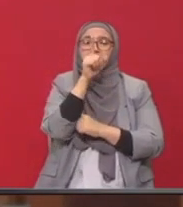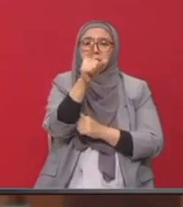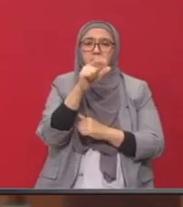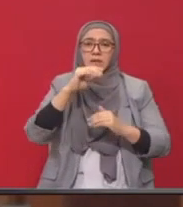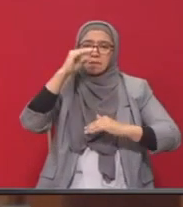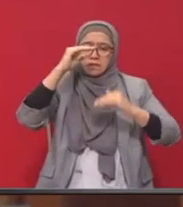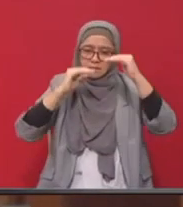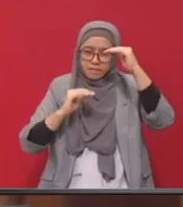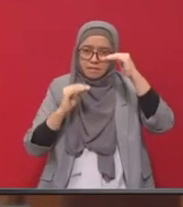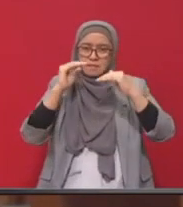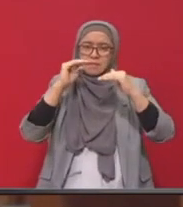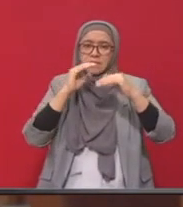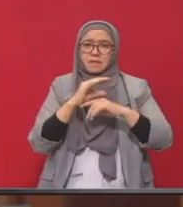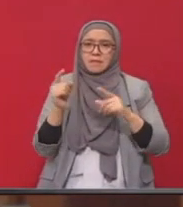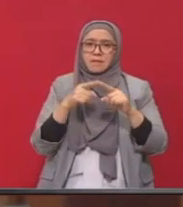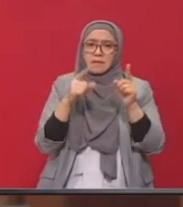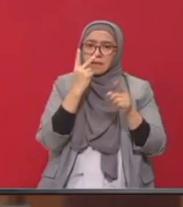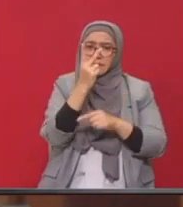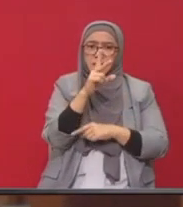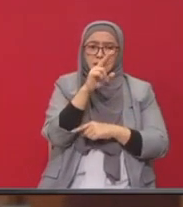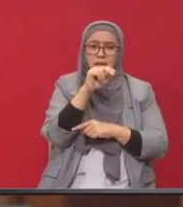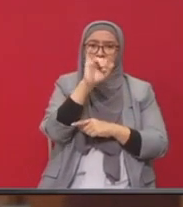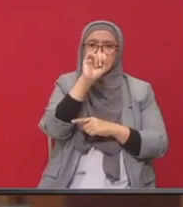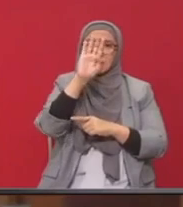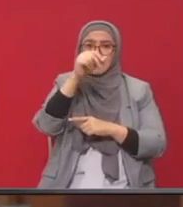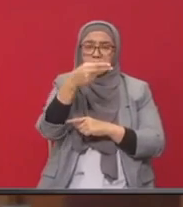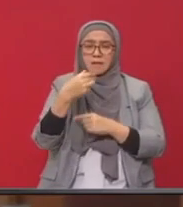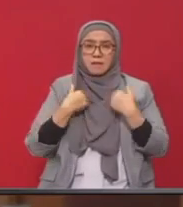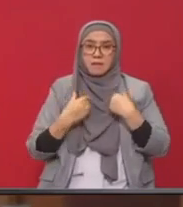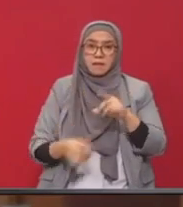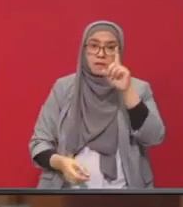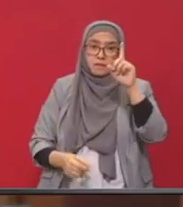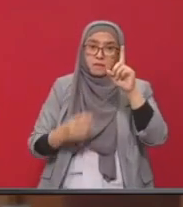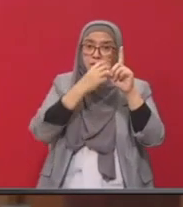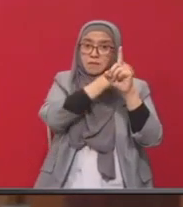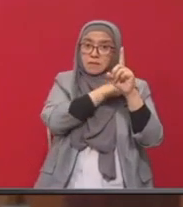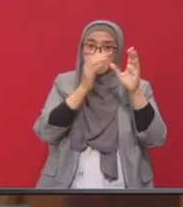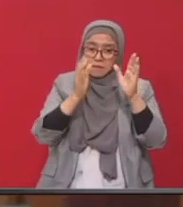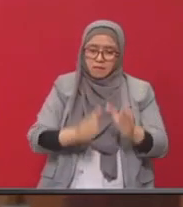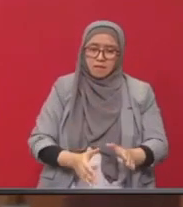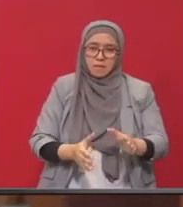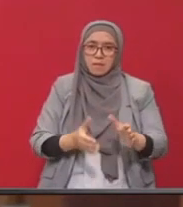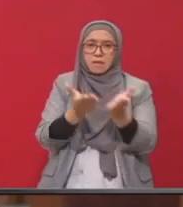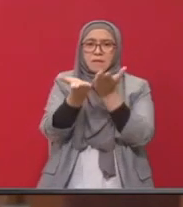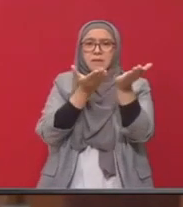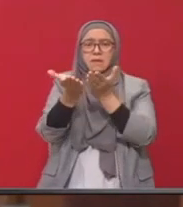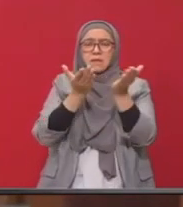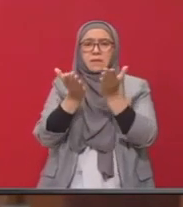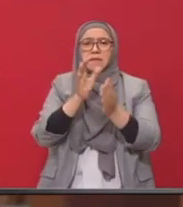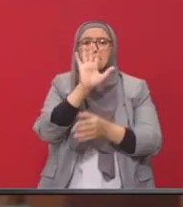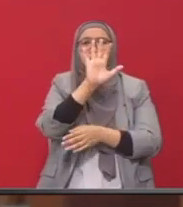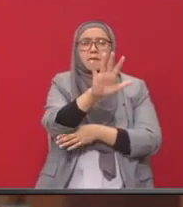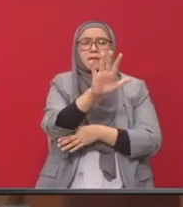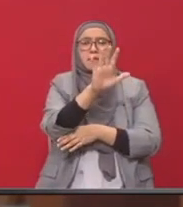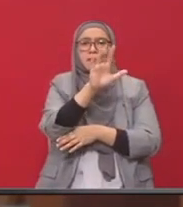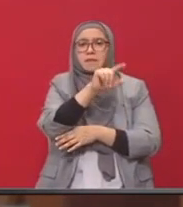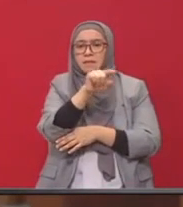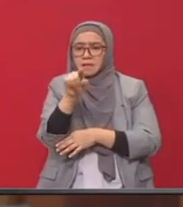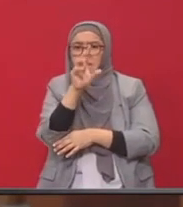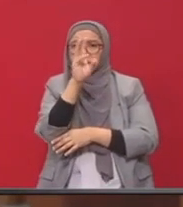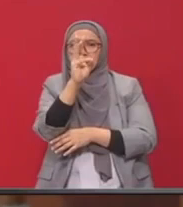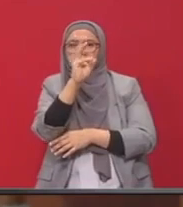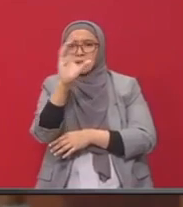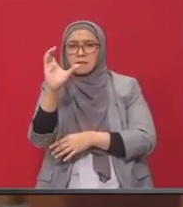kalau Tengok nih sebuah Yang ada sekarang satu pegawai mengendalikan hampir 500 hingga itu squishy